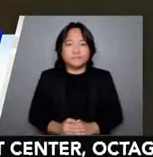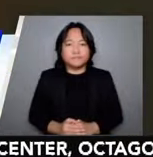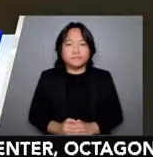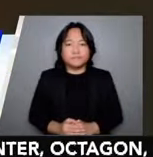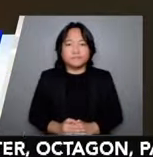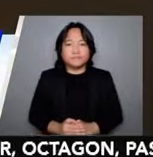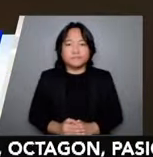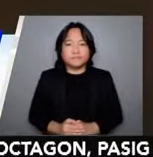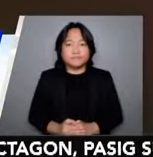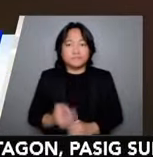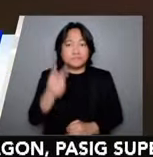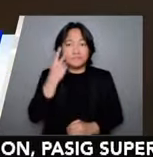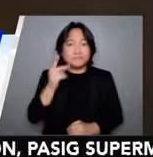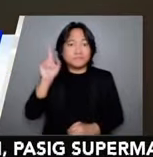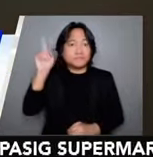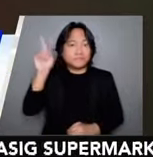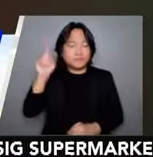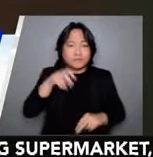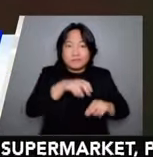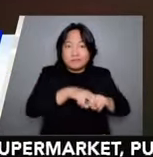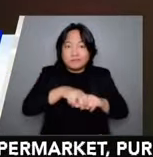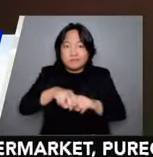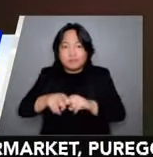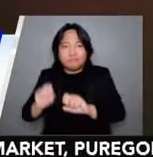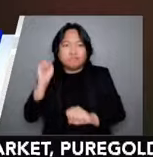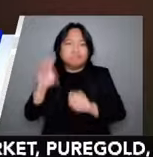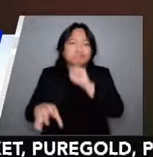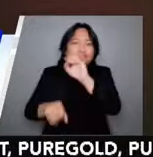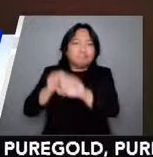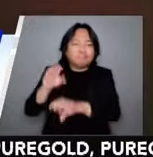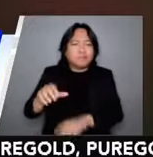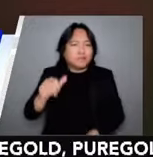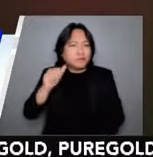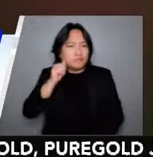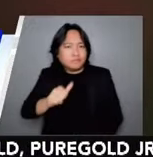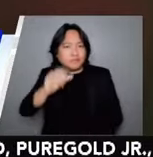Nagbatuhan ng mga upuan ng mga lalaki at babaeng yan sa isang kainan sa Barangay